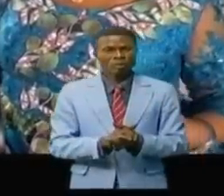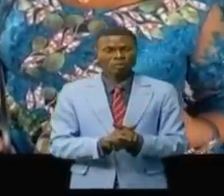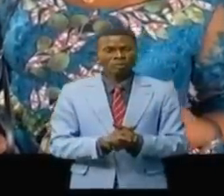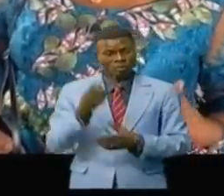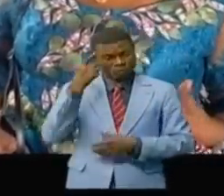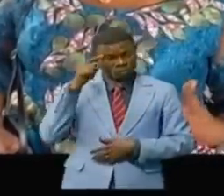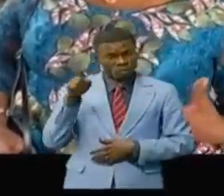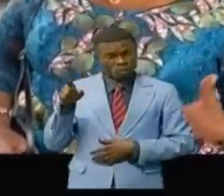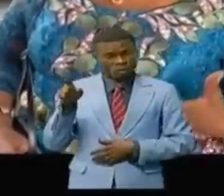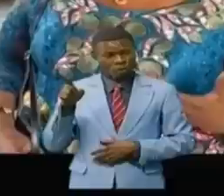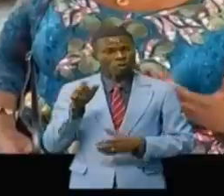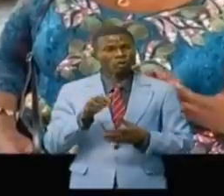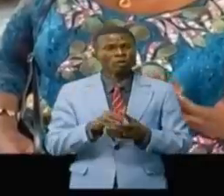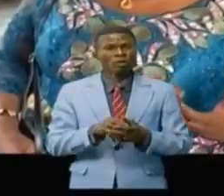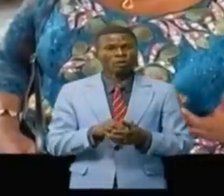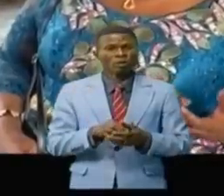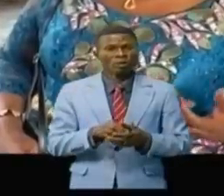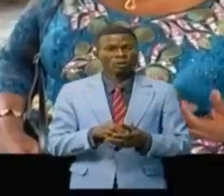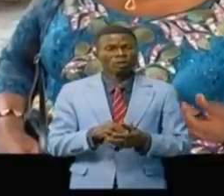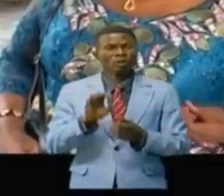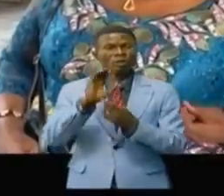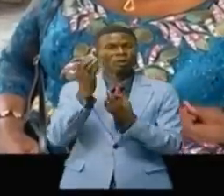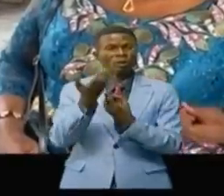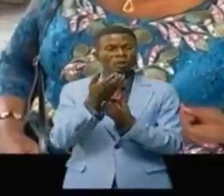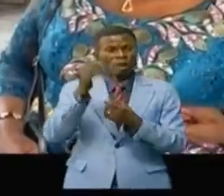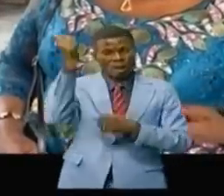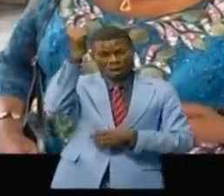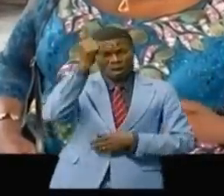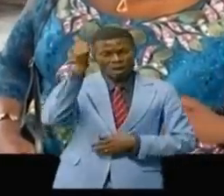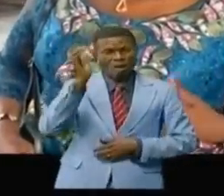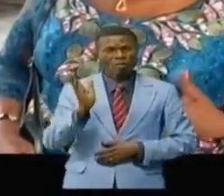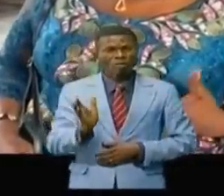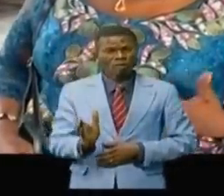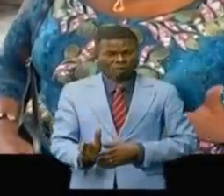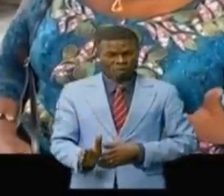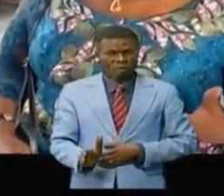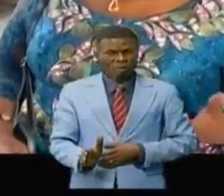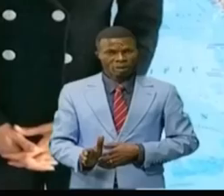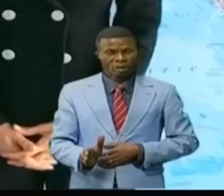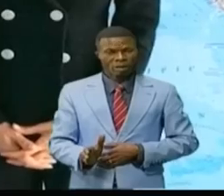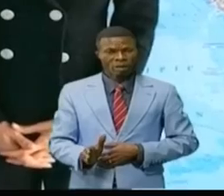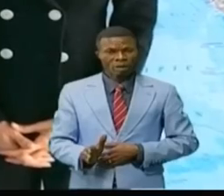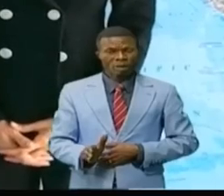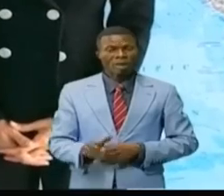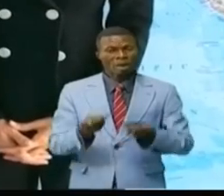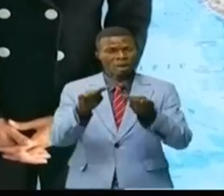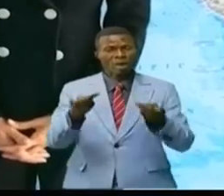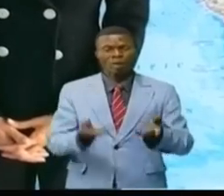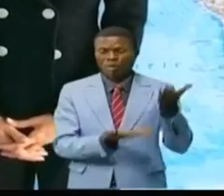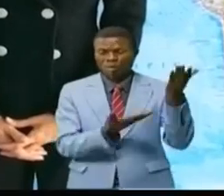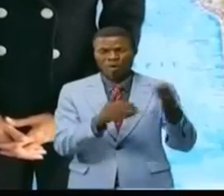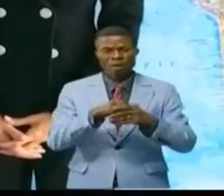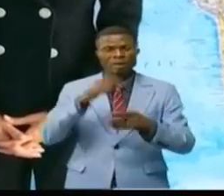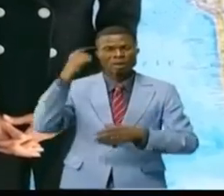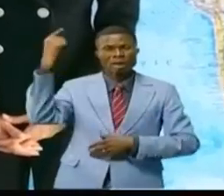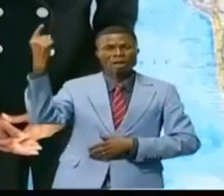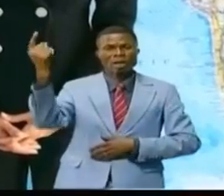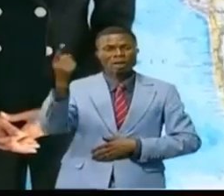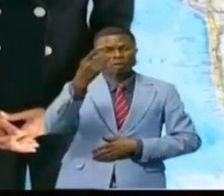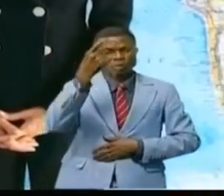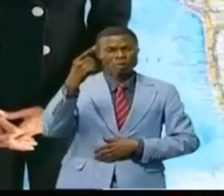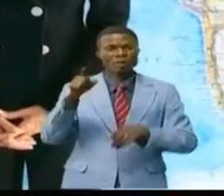aujourd'hui, la culture africaine a bel et bien sa place dans le monde.